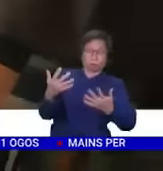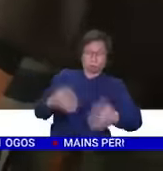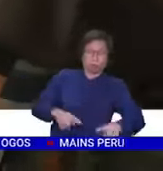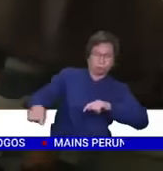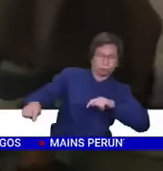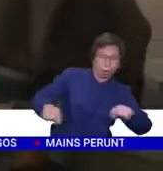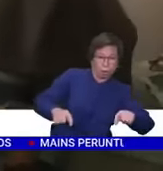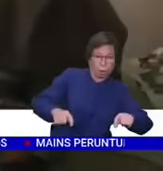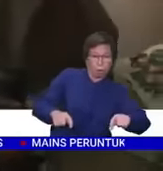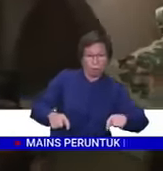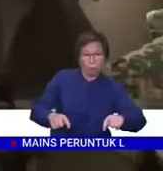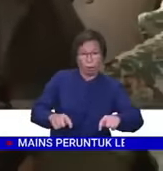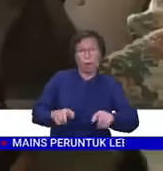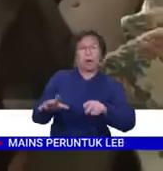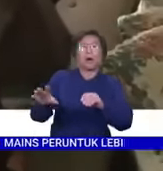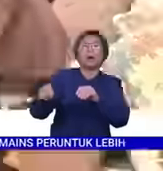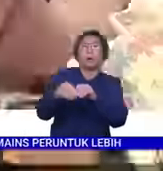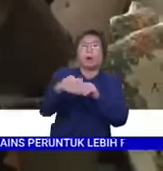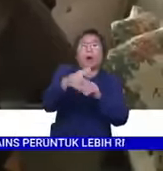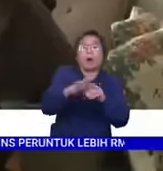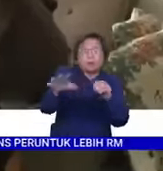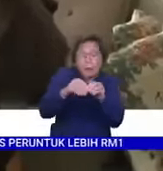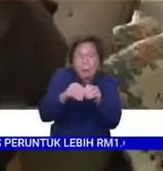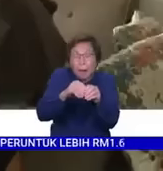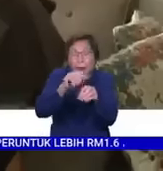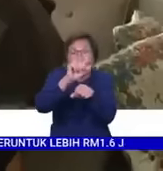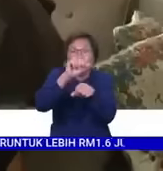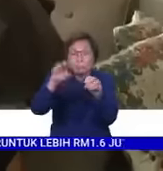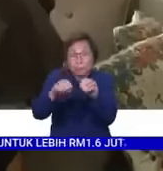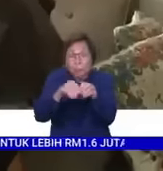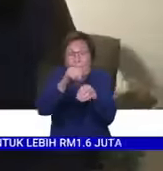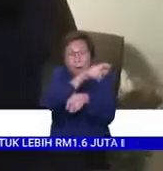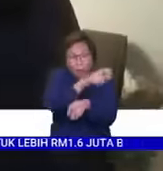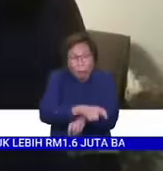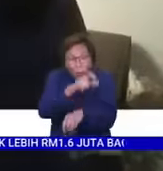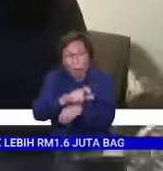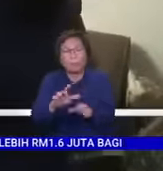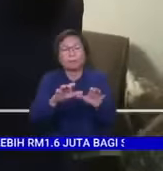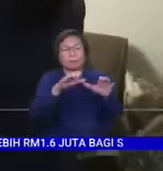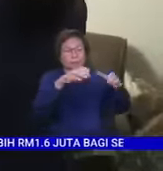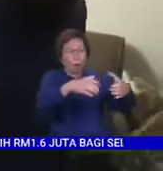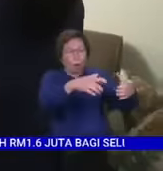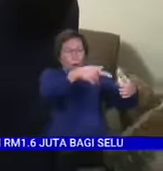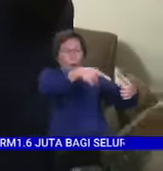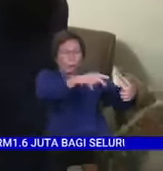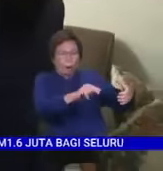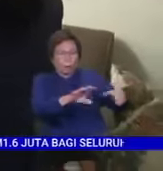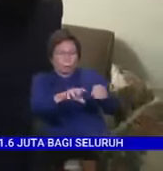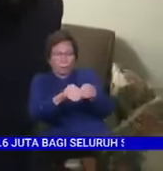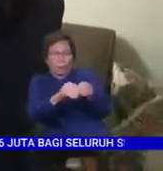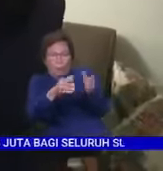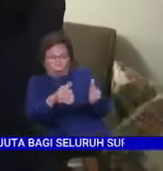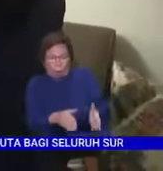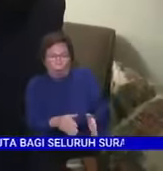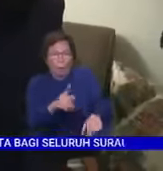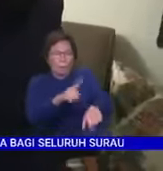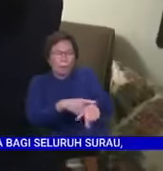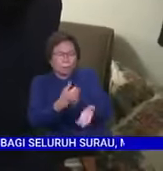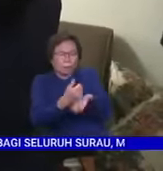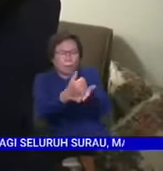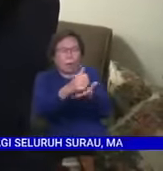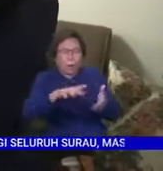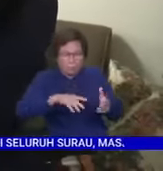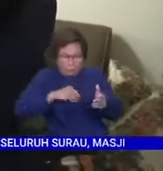mengambil tindakan itu benci dengan menambah kekuatan tambahan kepada skuad prihatin negara beliau ditemui ketika menyantuni